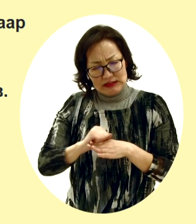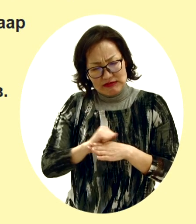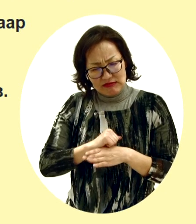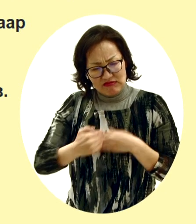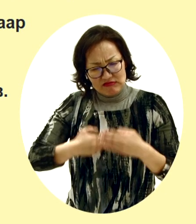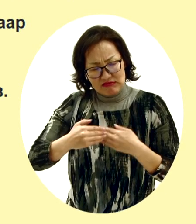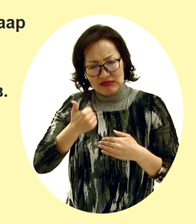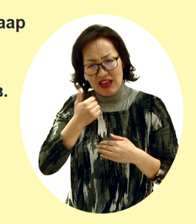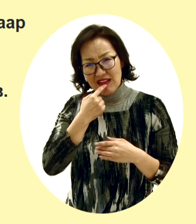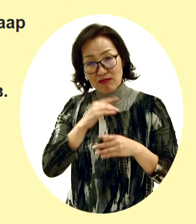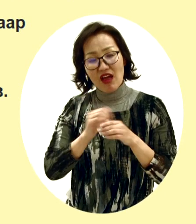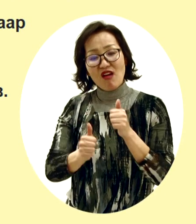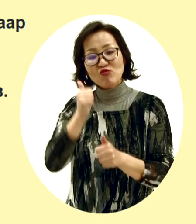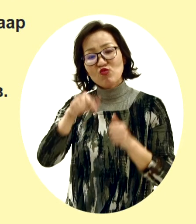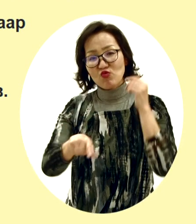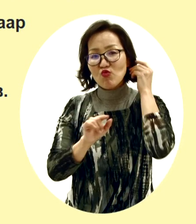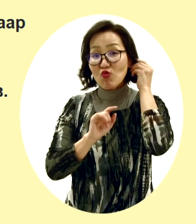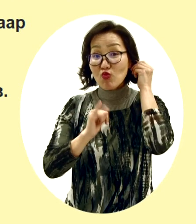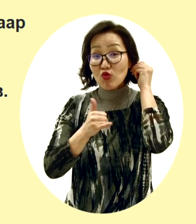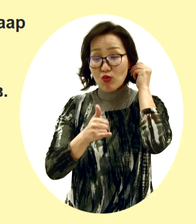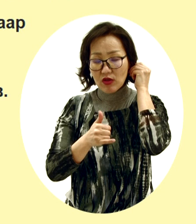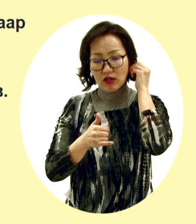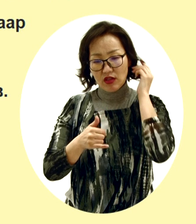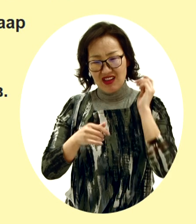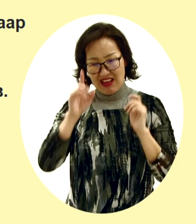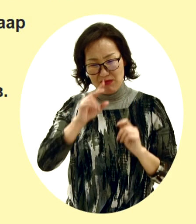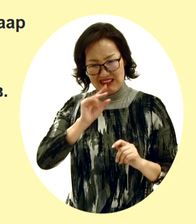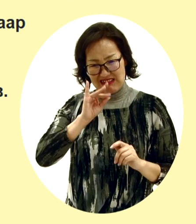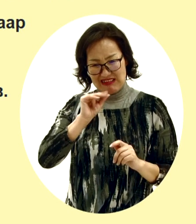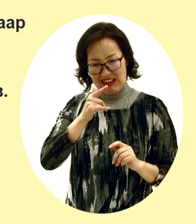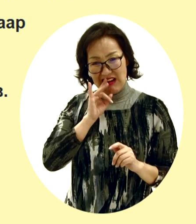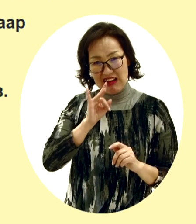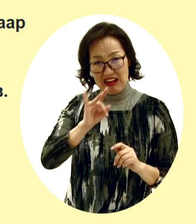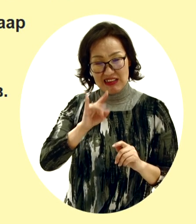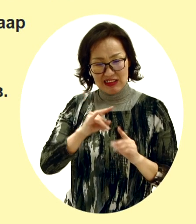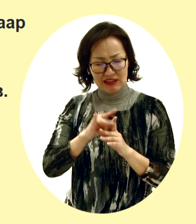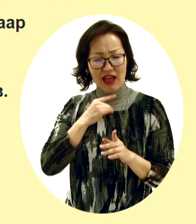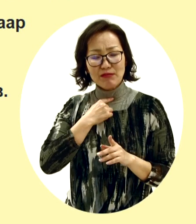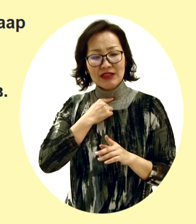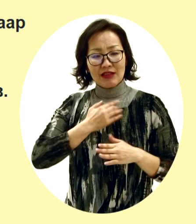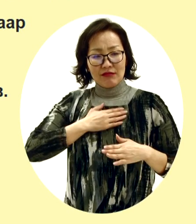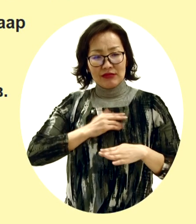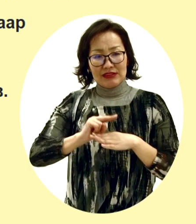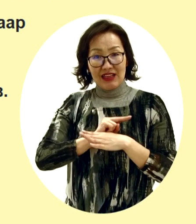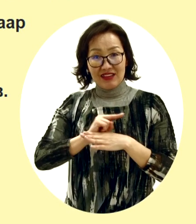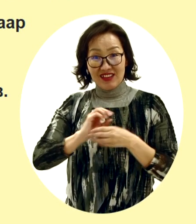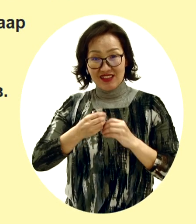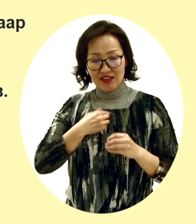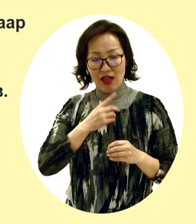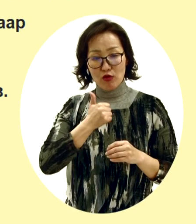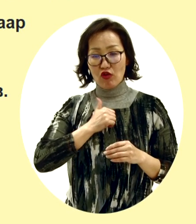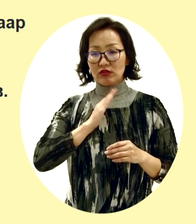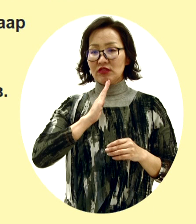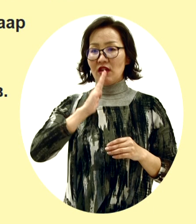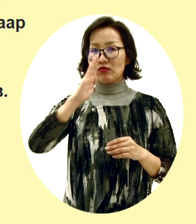нь амжилтынх нь үндэс болсон. Мөн өксүрөөд чангаар хашгиран гүйсээр амьсгалаа задалж цээл тунглаг